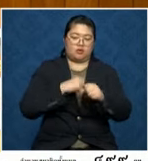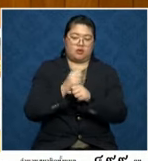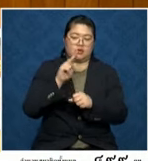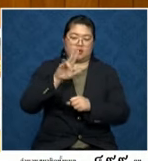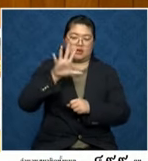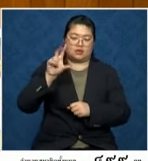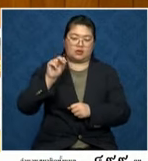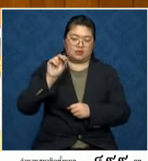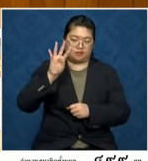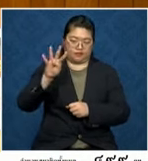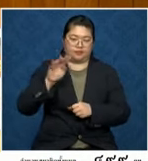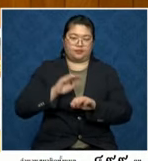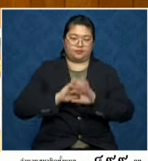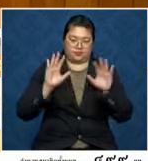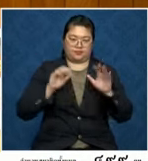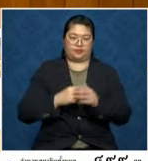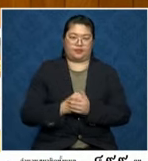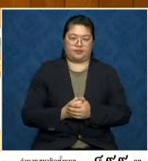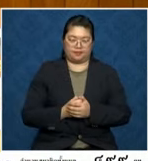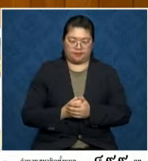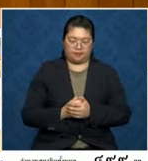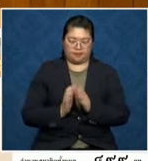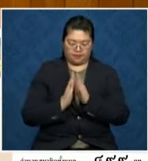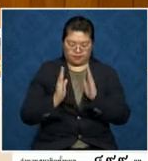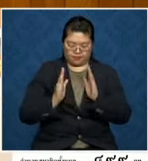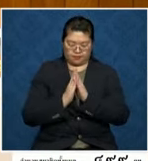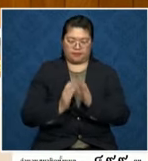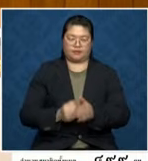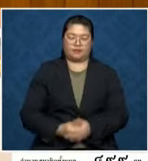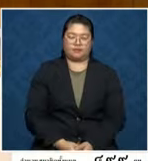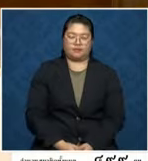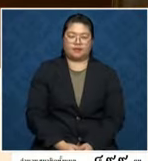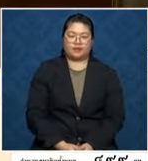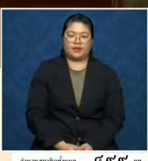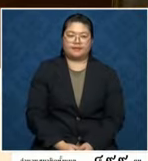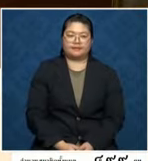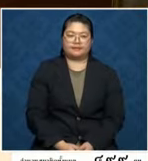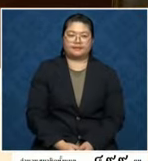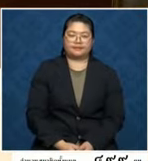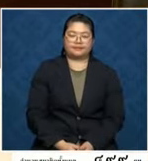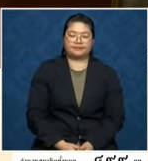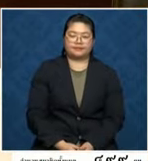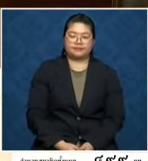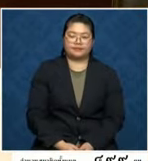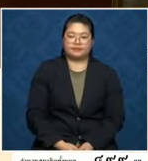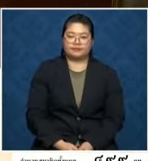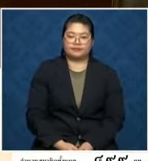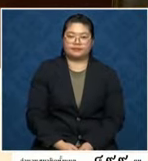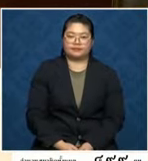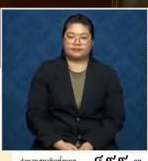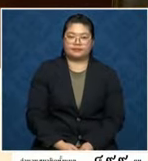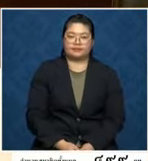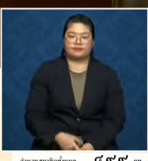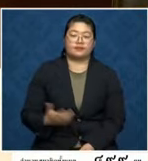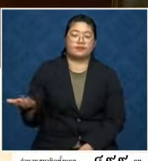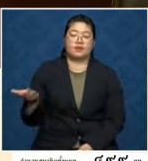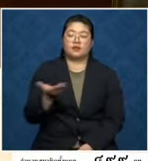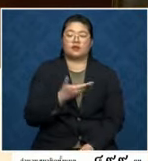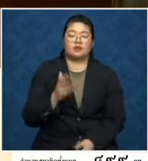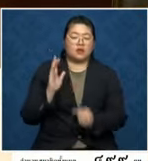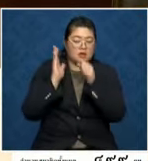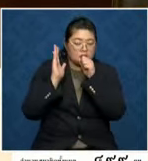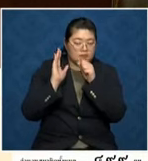2534ที่เสนอมานี้ขอบพระคุณมากครับ ครับขอบคุณท่านรัฐมนตรีครับมีท่านสมาชิกนะครับมาลงชื่อที่จะอภิป